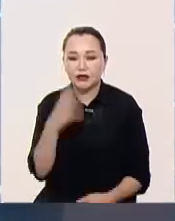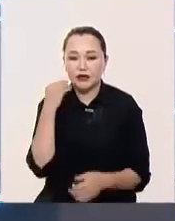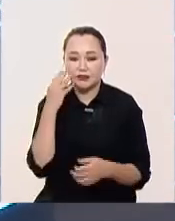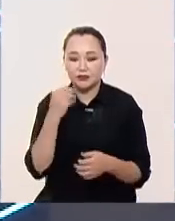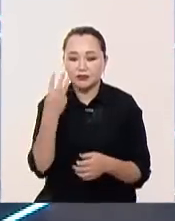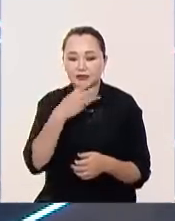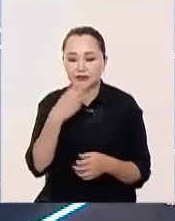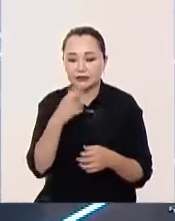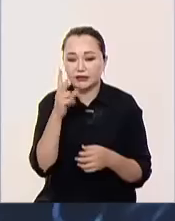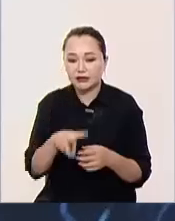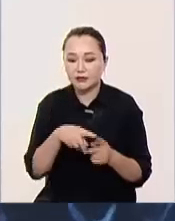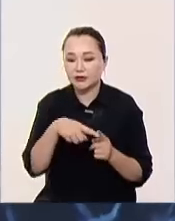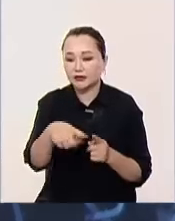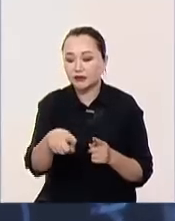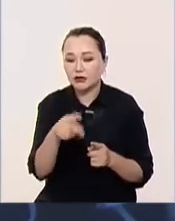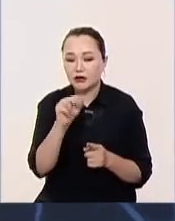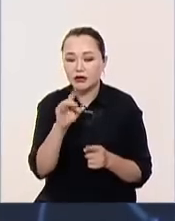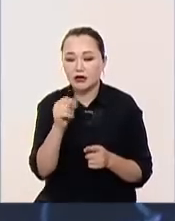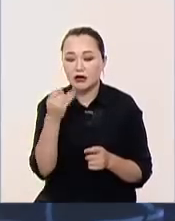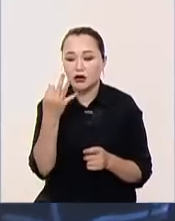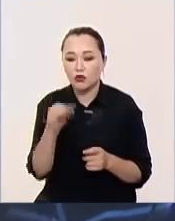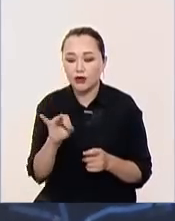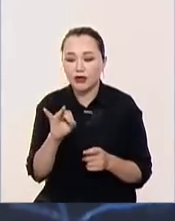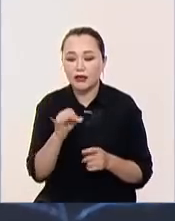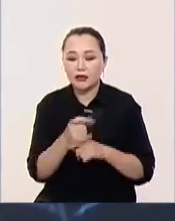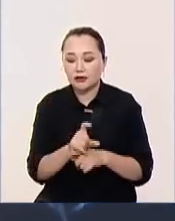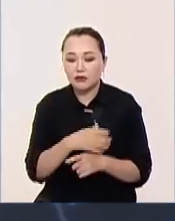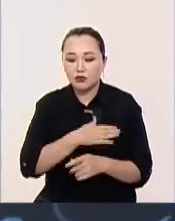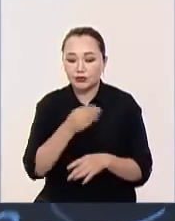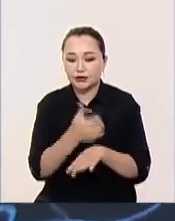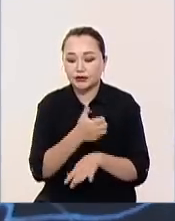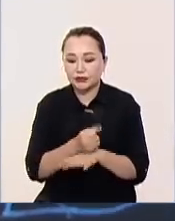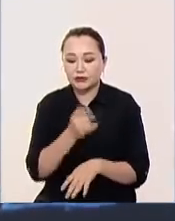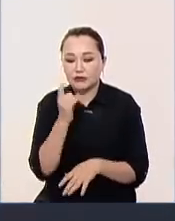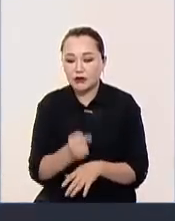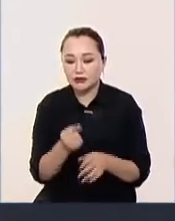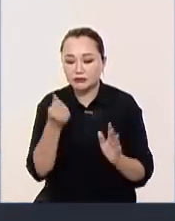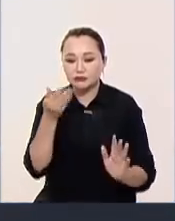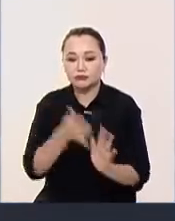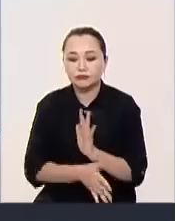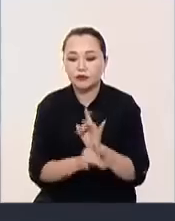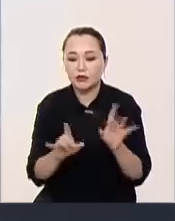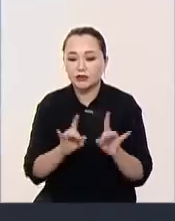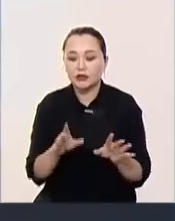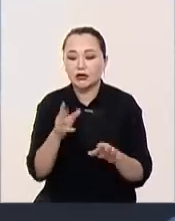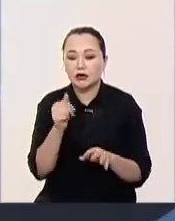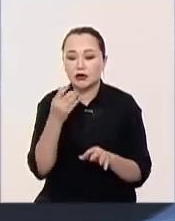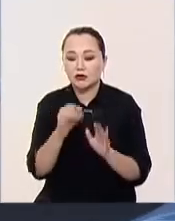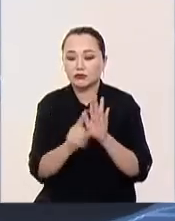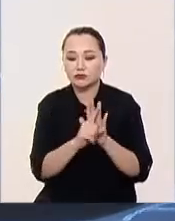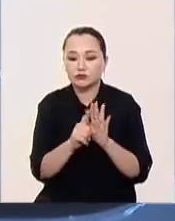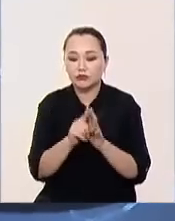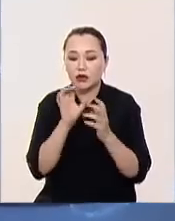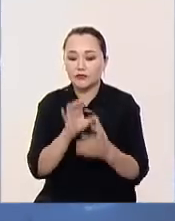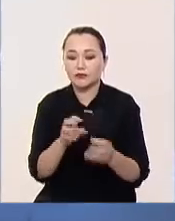Алматыдан 30 шақырым жердегі Қарой халқының тапқанымыздың барлығы таксиден артылмайды деп арызданып жатыр. Ел мекенге қатынайтын қоғамдық көлік